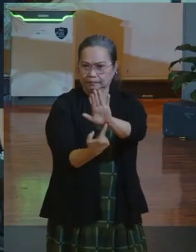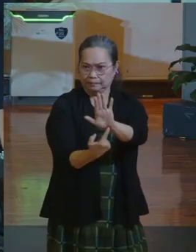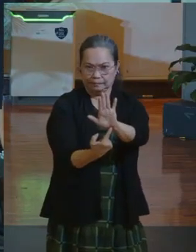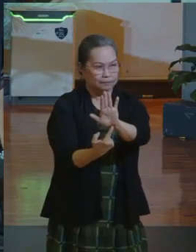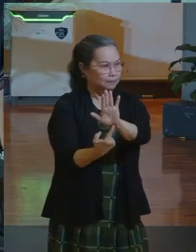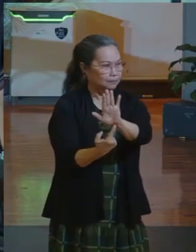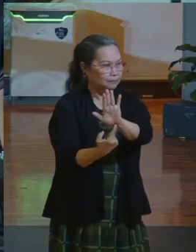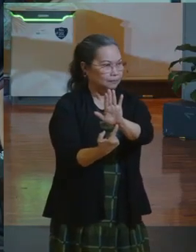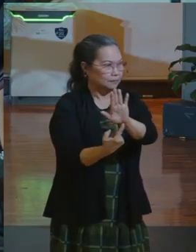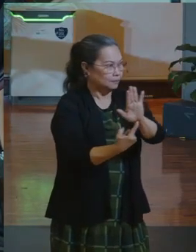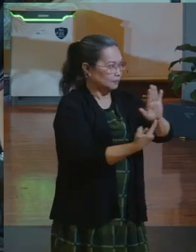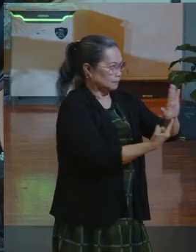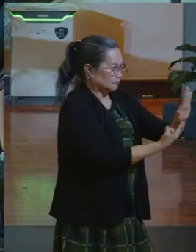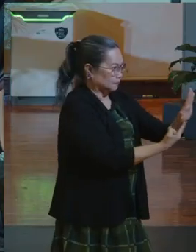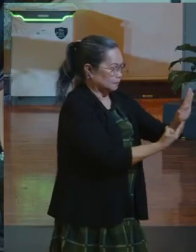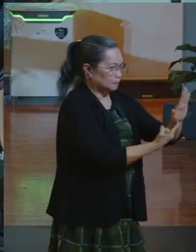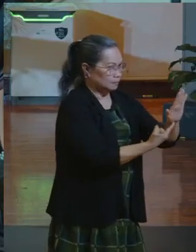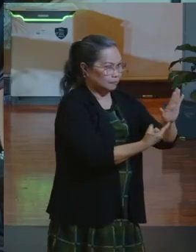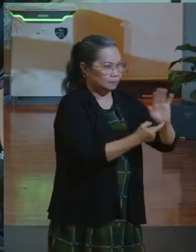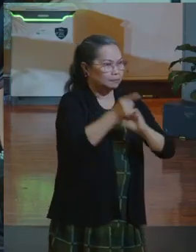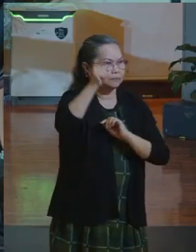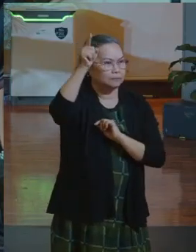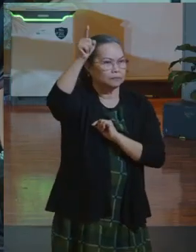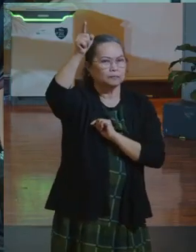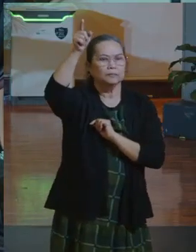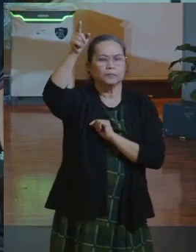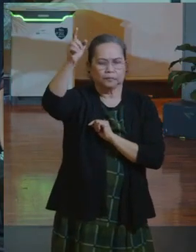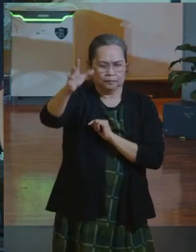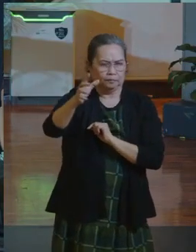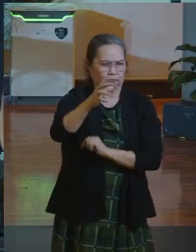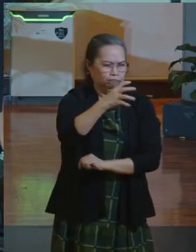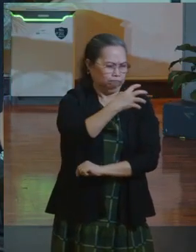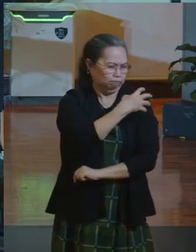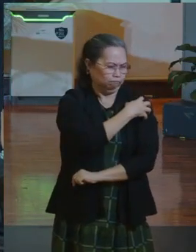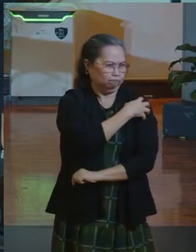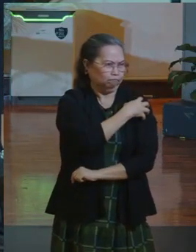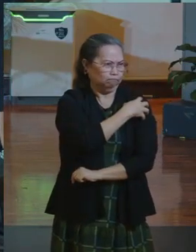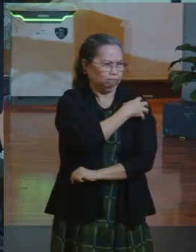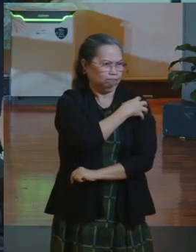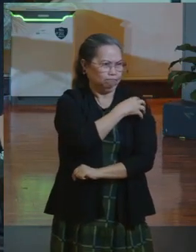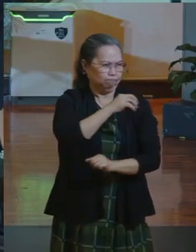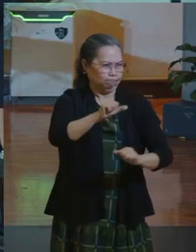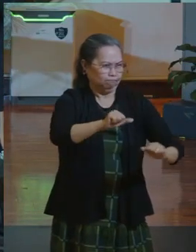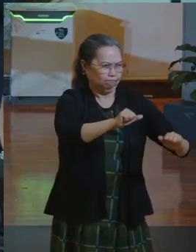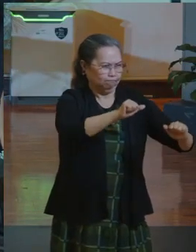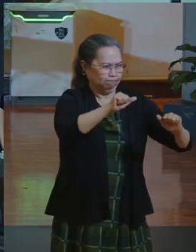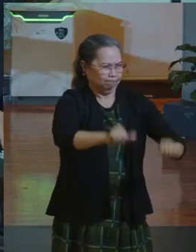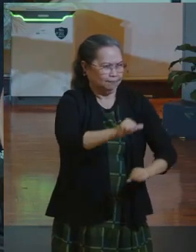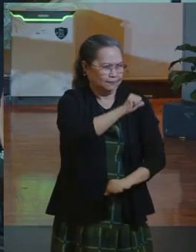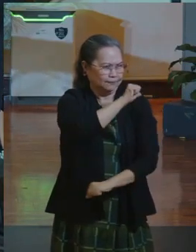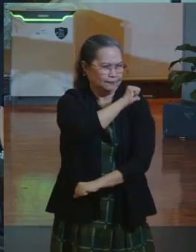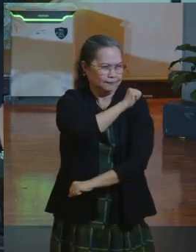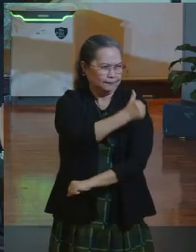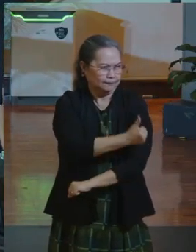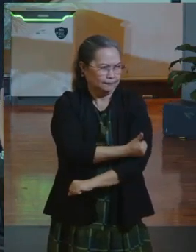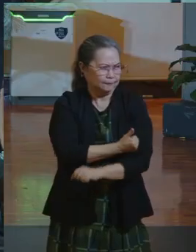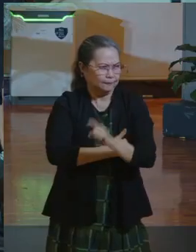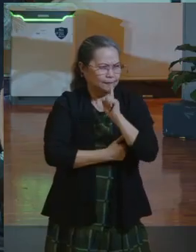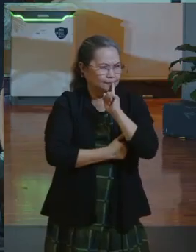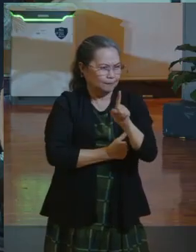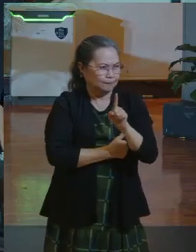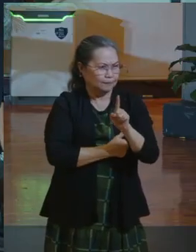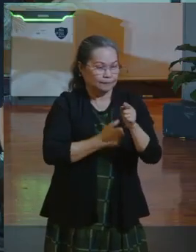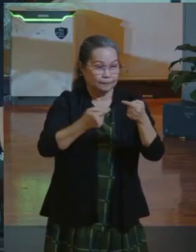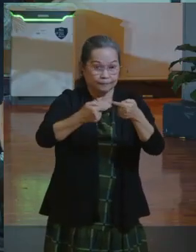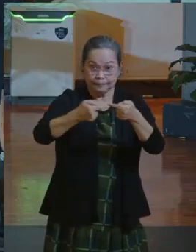ang kanyang kagilagilalas na kapangyarihan at otoridad laban